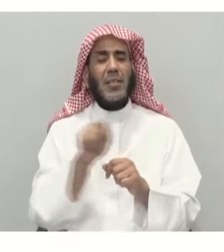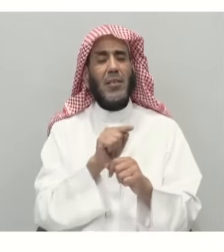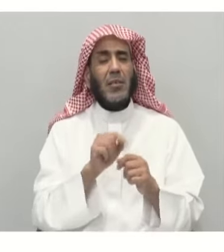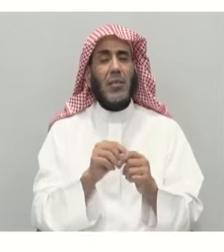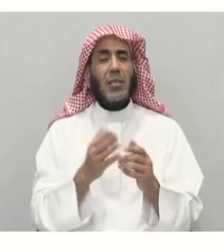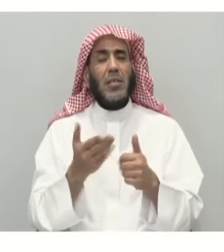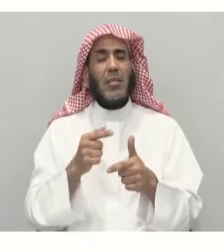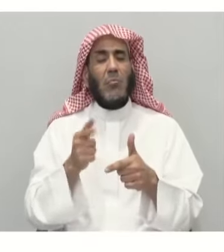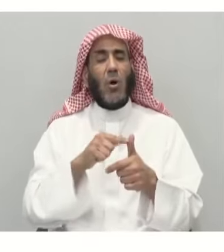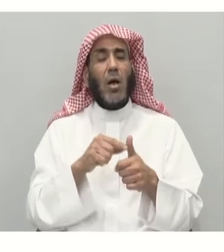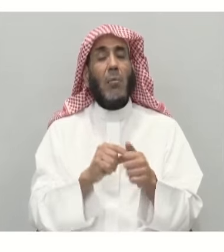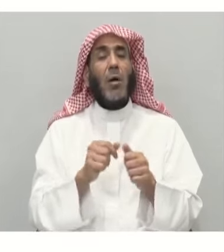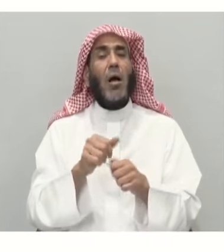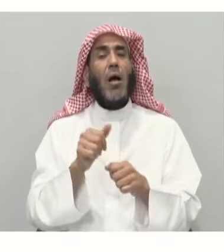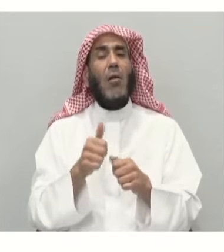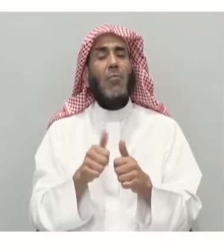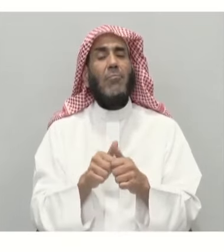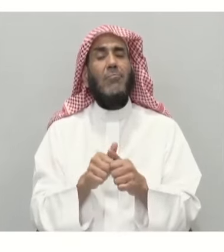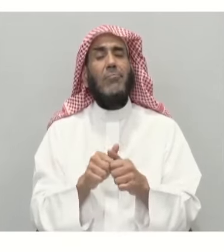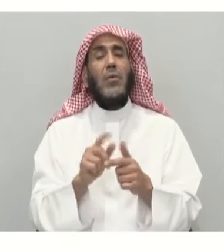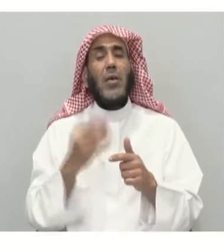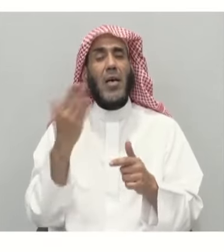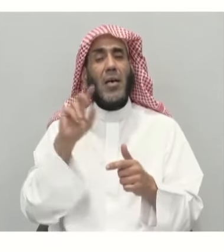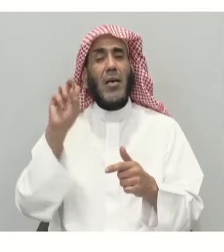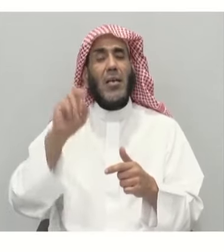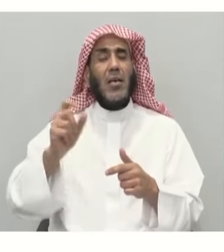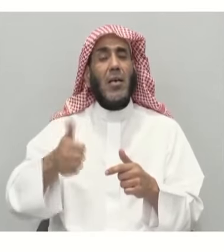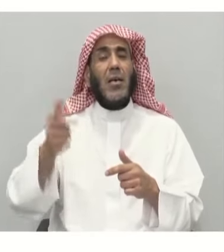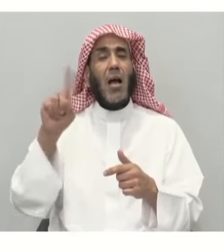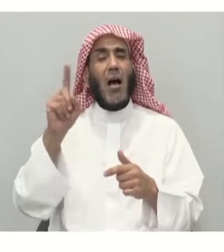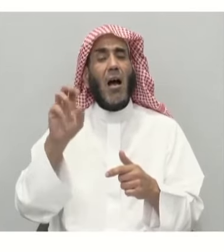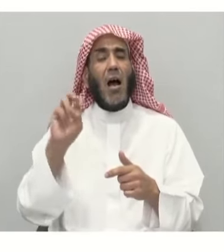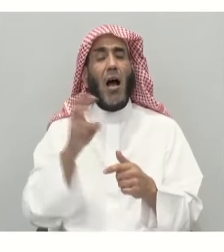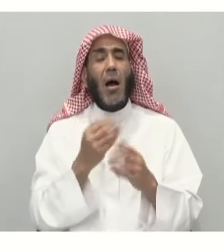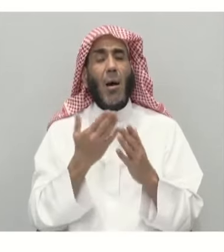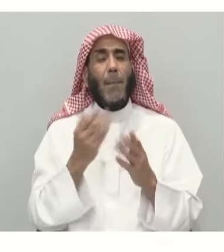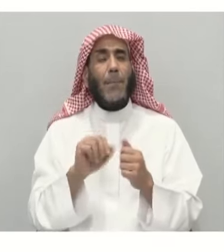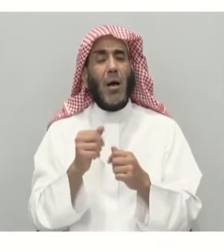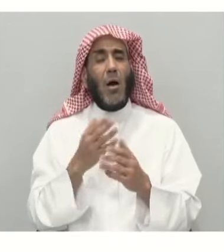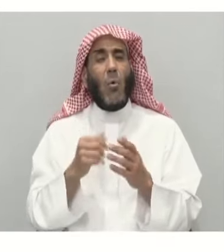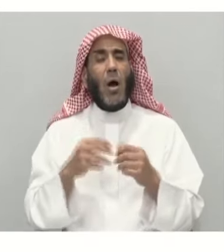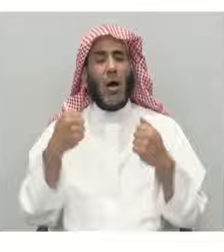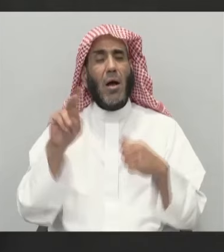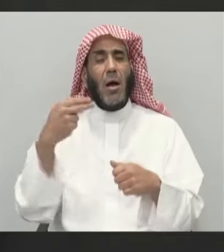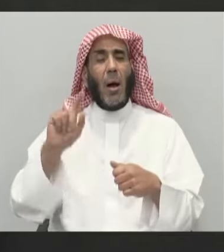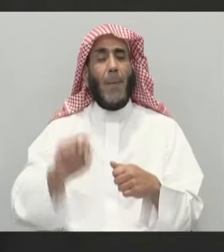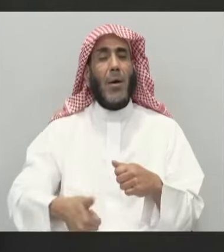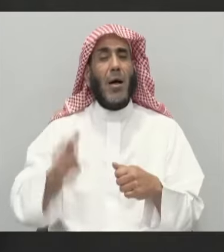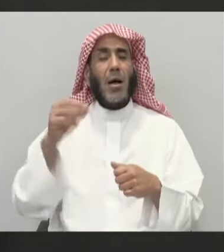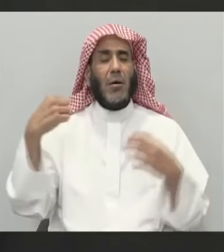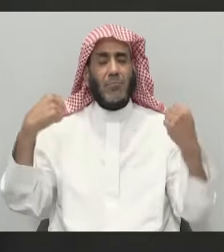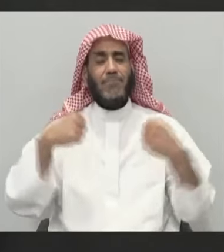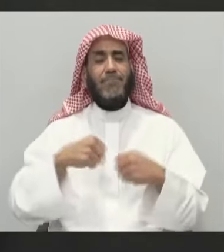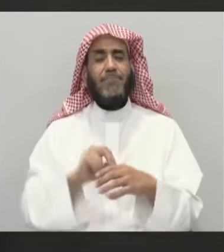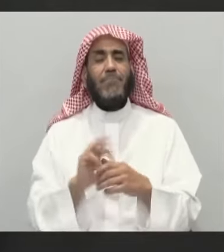تسبقها الف طلب مثالا هنا فنقول مثلا قراءه وعباءه نقول مثلا قراءه وعباءه وليست فقط هذه هي